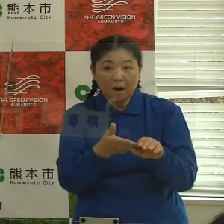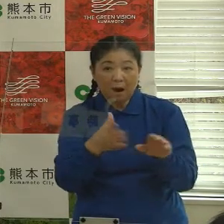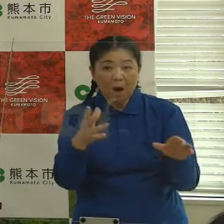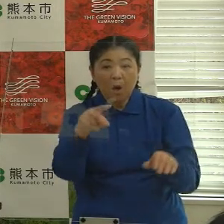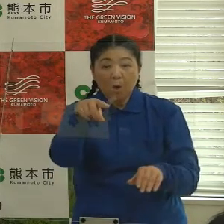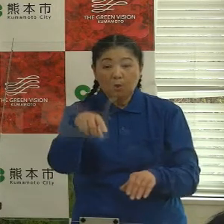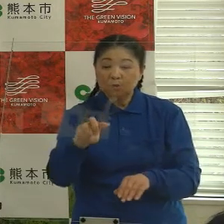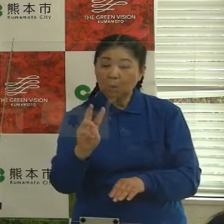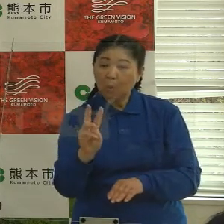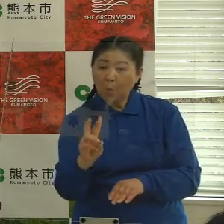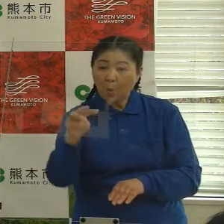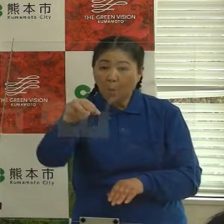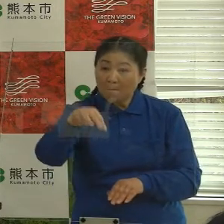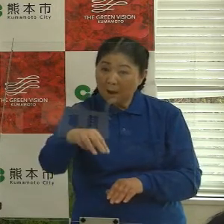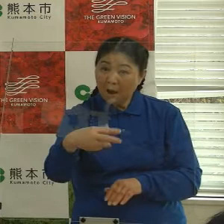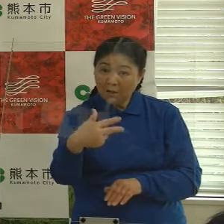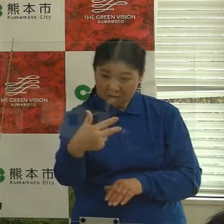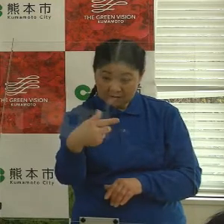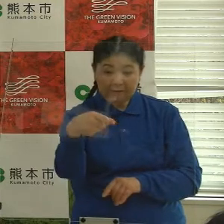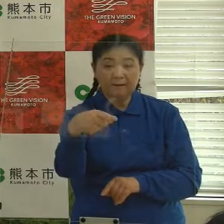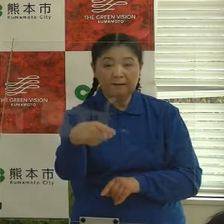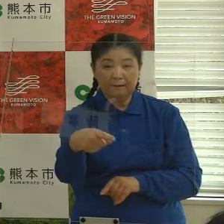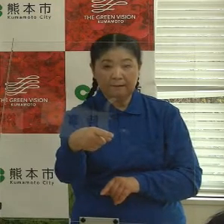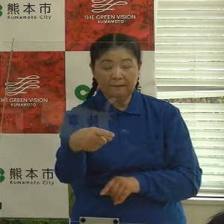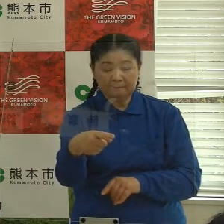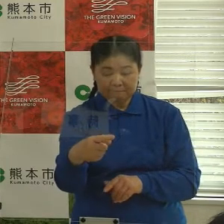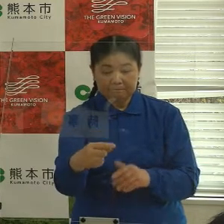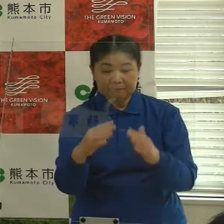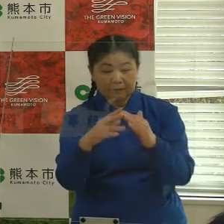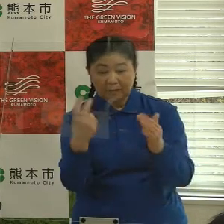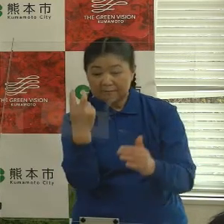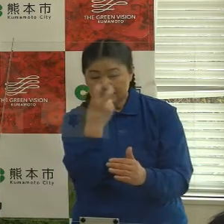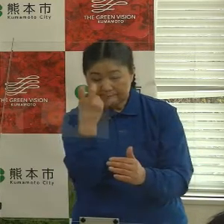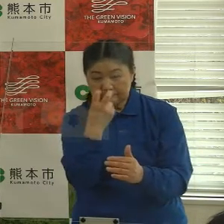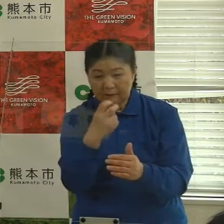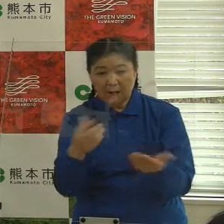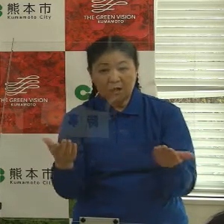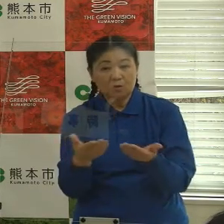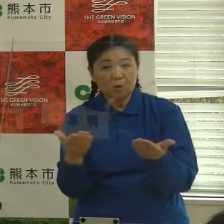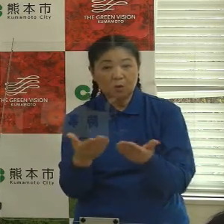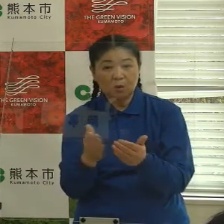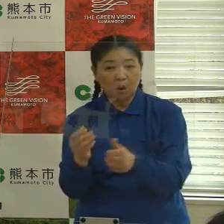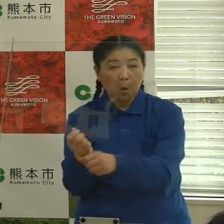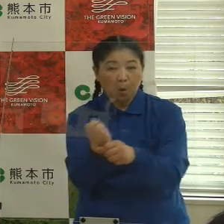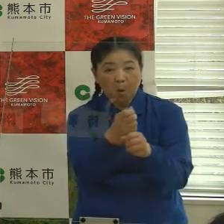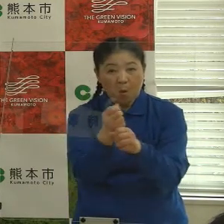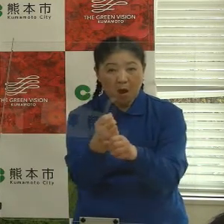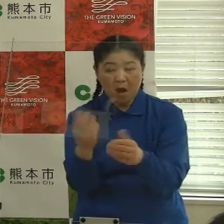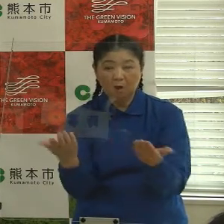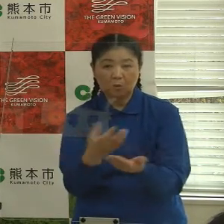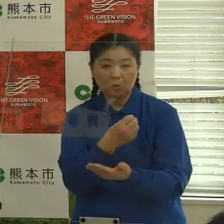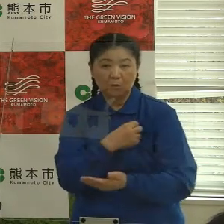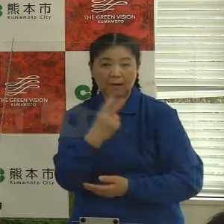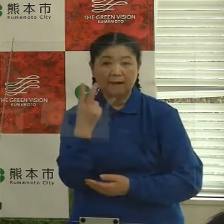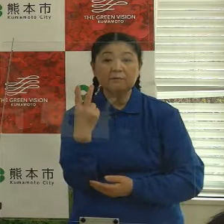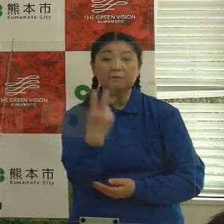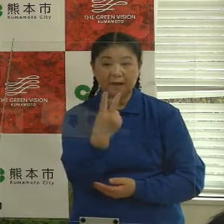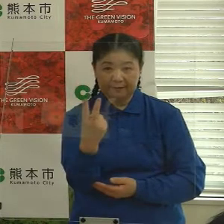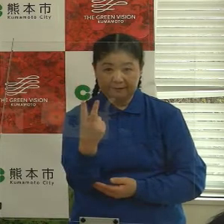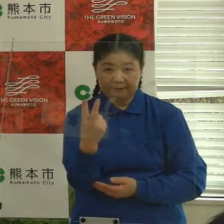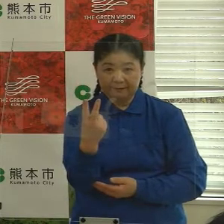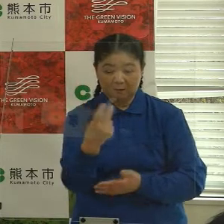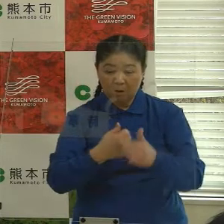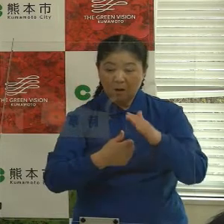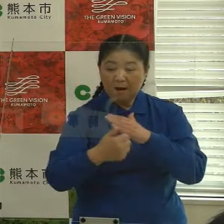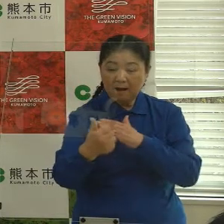馬市からの要請に基づき重火被害認定調査業務に従事する応援職員2名の派遣に